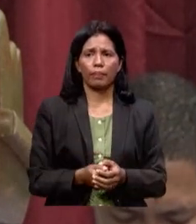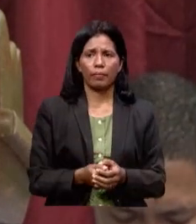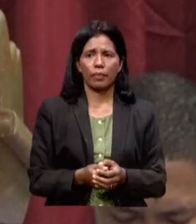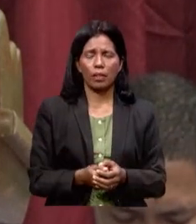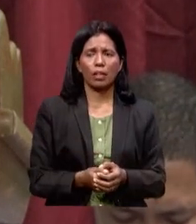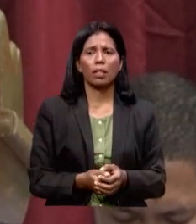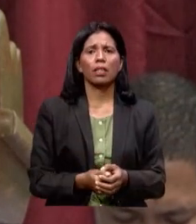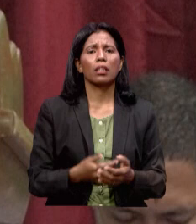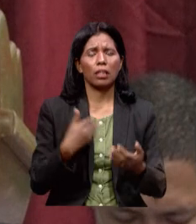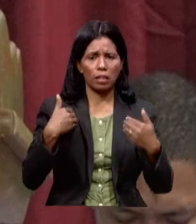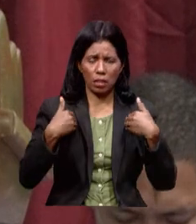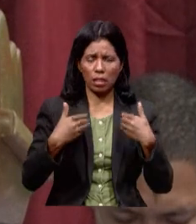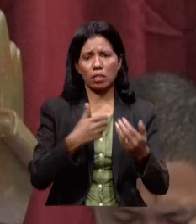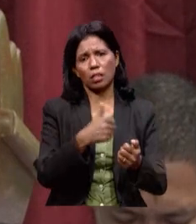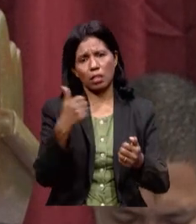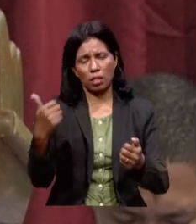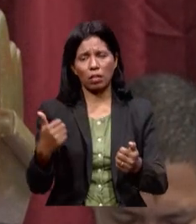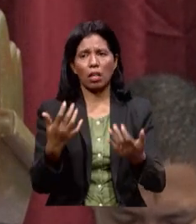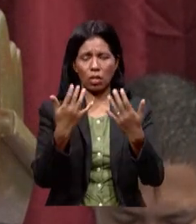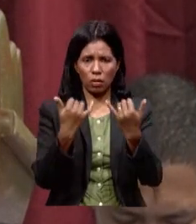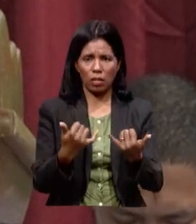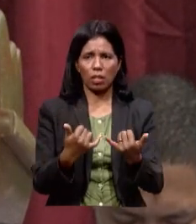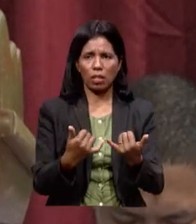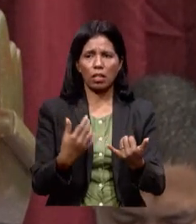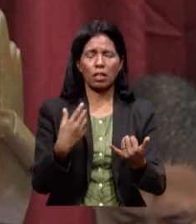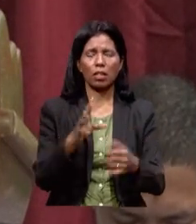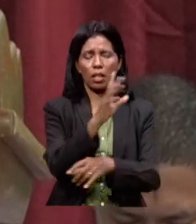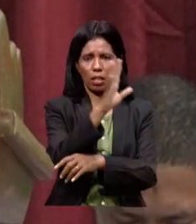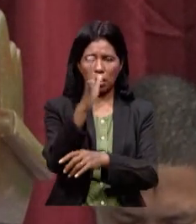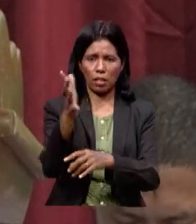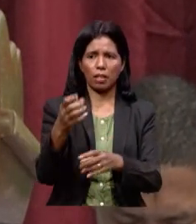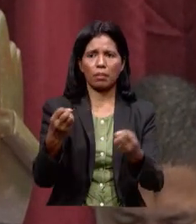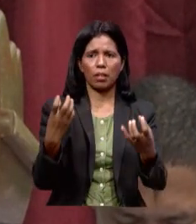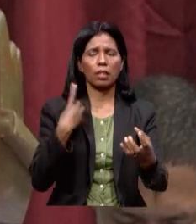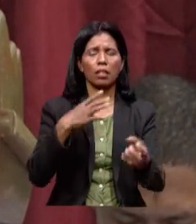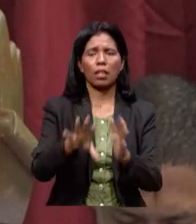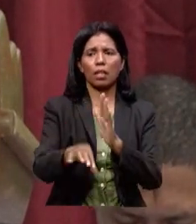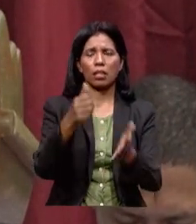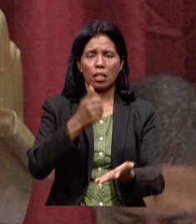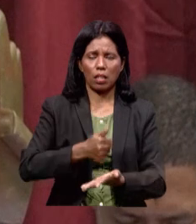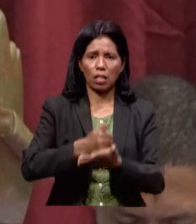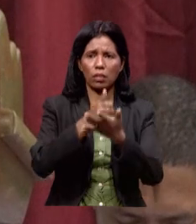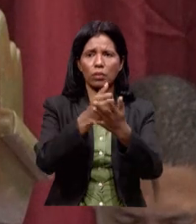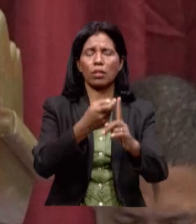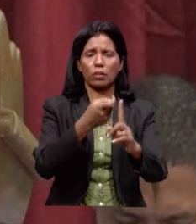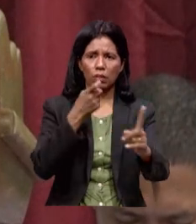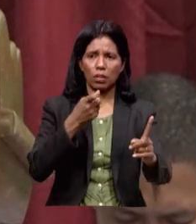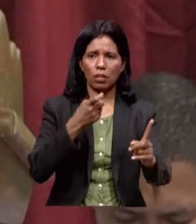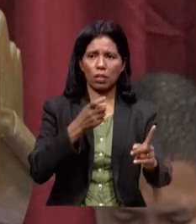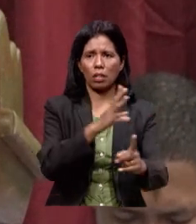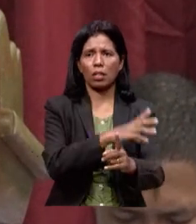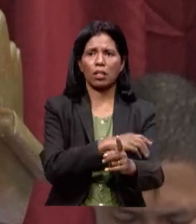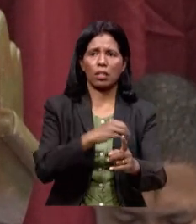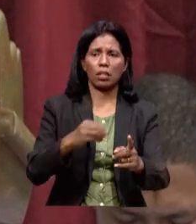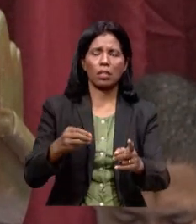ia tan sir silu. Agora ia tan ia reflorestação, lebih ia tan apoio ia ia terpolu